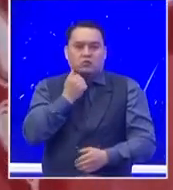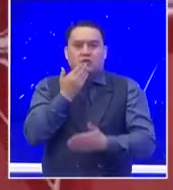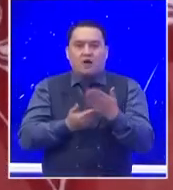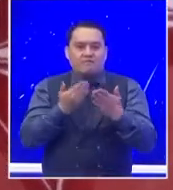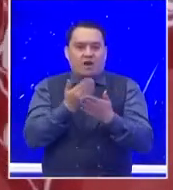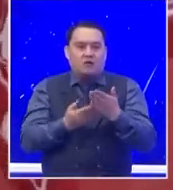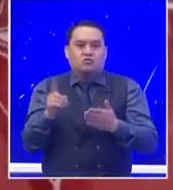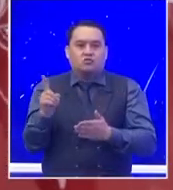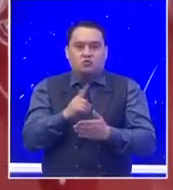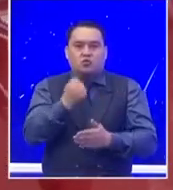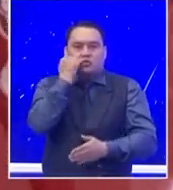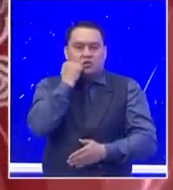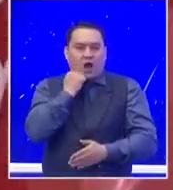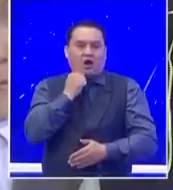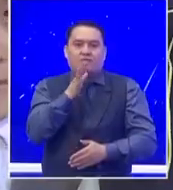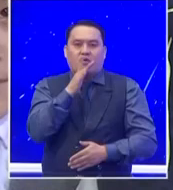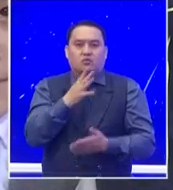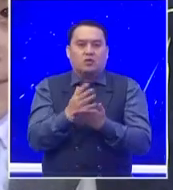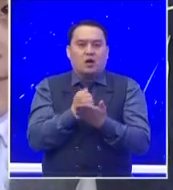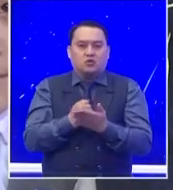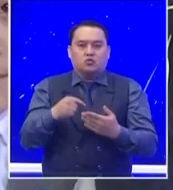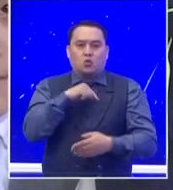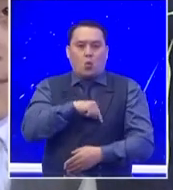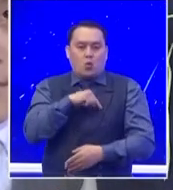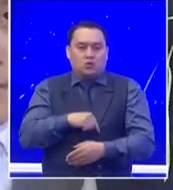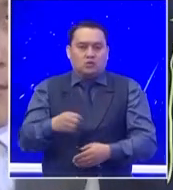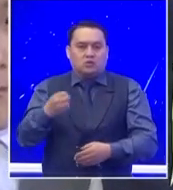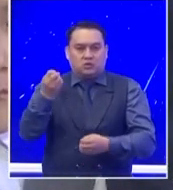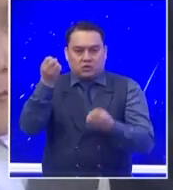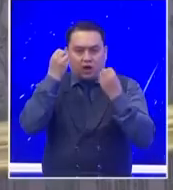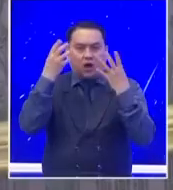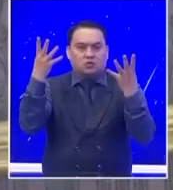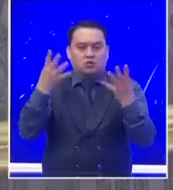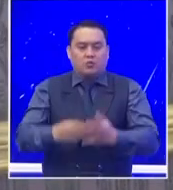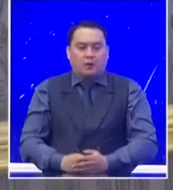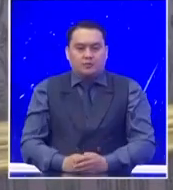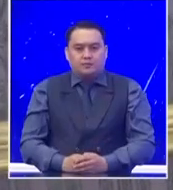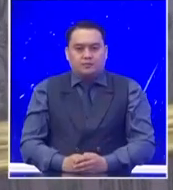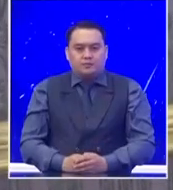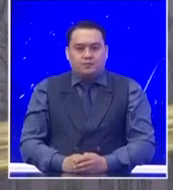советом. Несмотря на свой преклонный возраст, она сохранила бодрость духа и ясность ума.